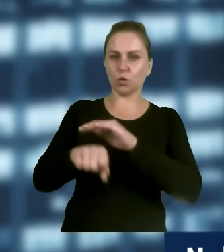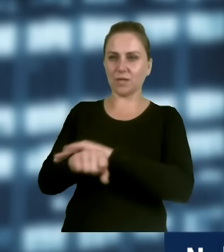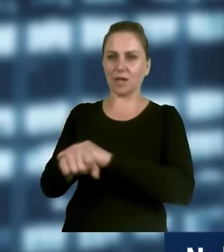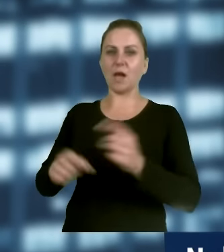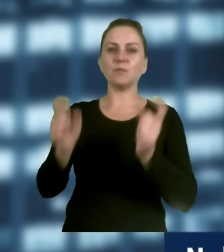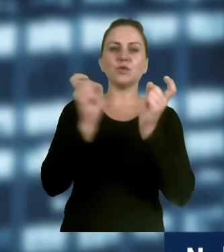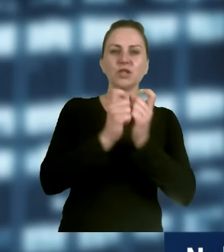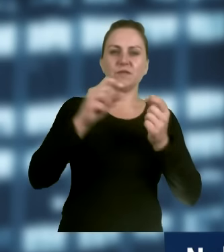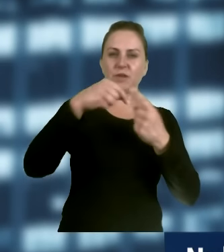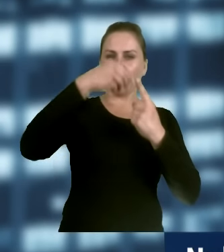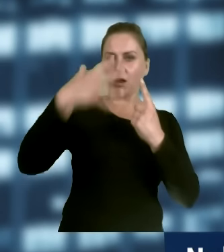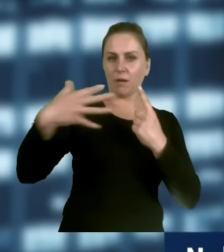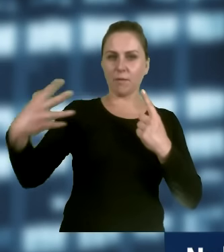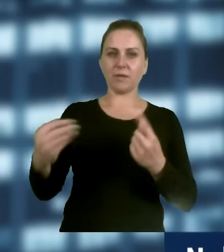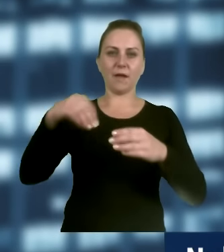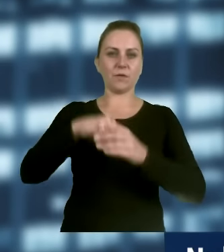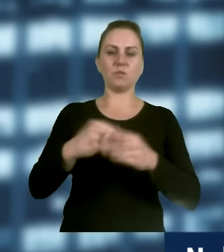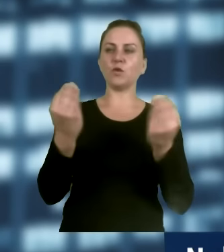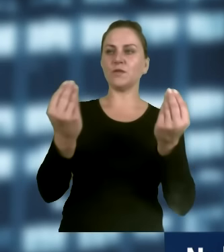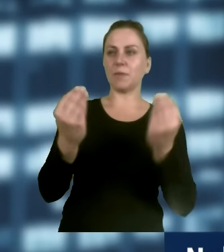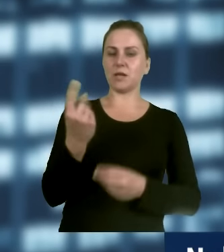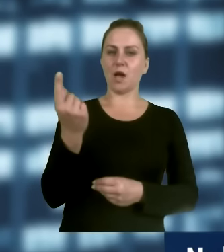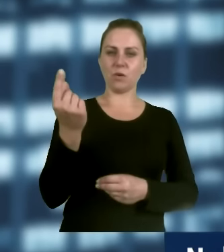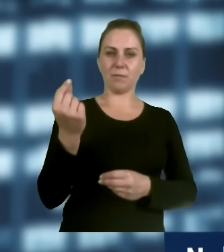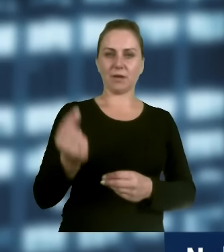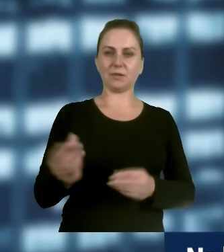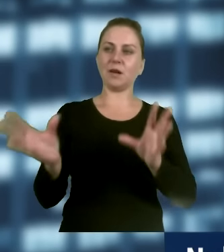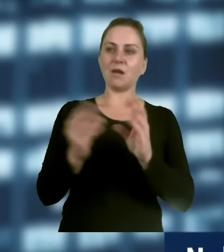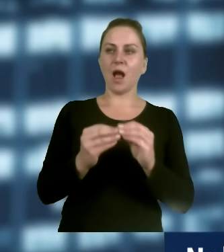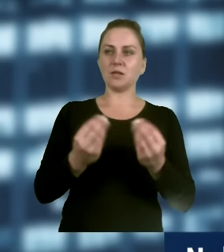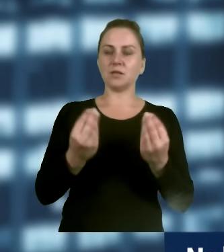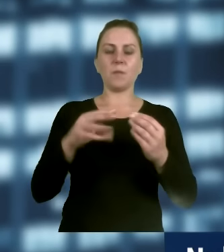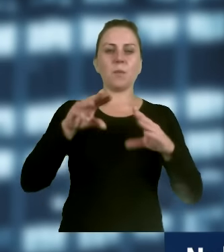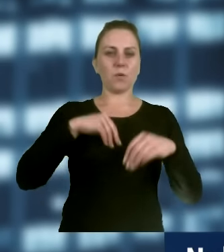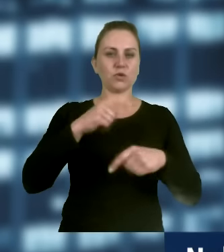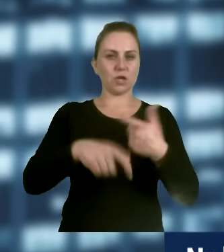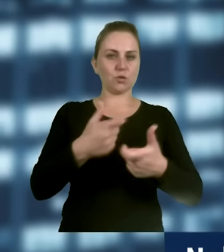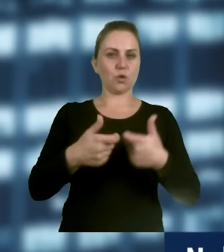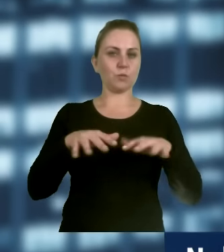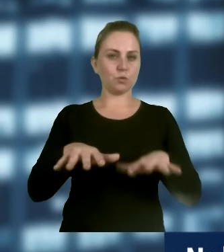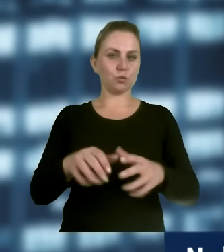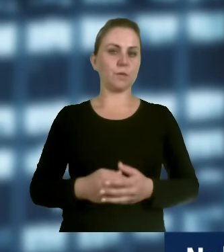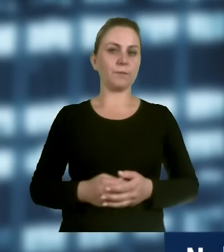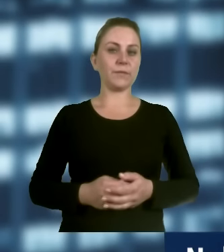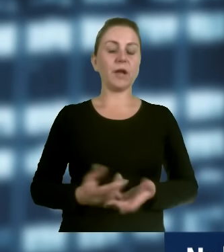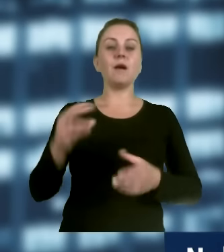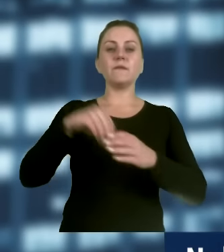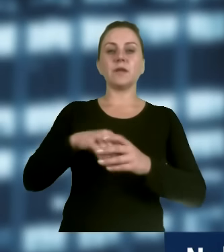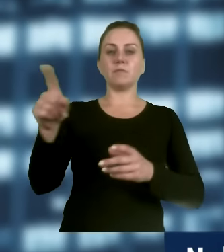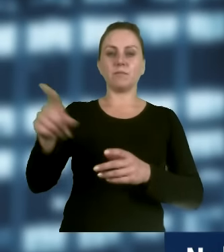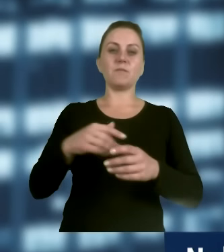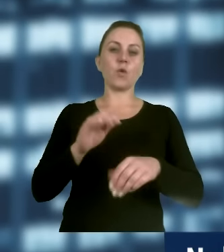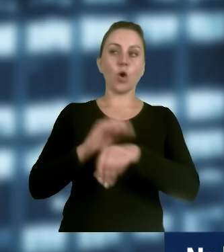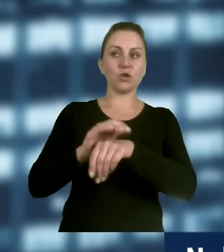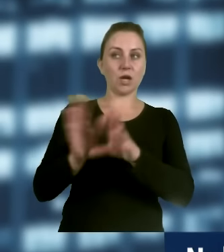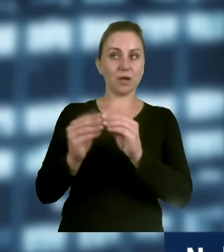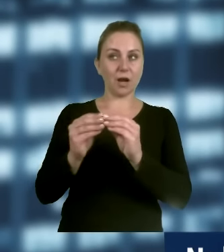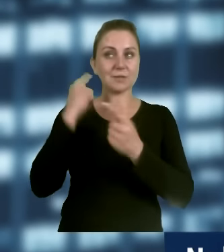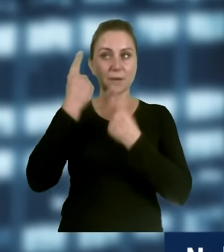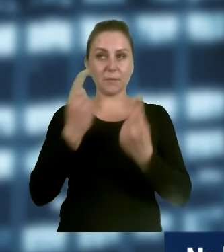zaiste wymarzony partner. Góry przenosić. Czy zdaniem koleżanki więcej da się zrobić z PiS-em? Czy